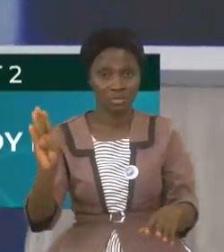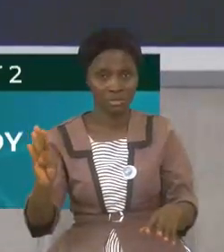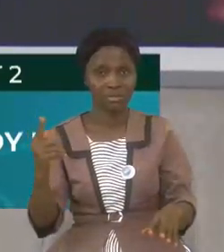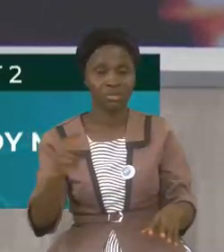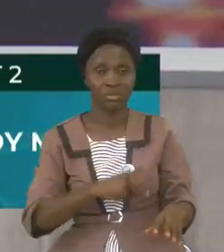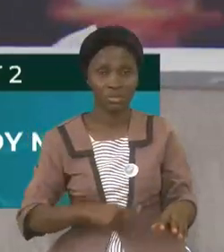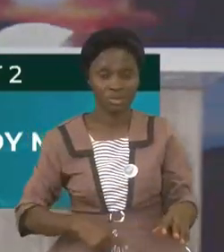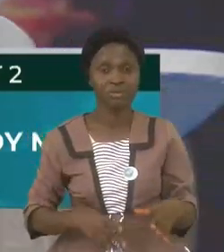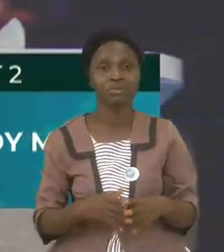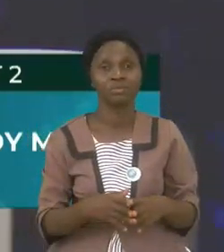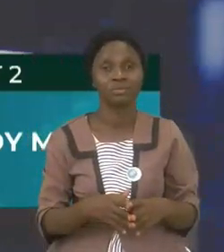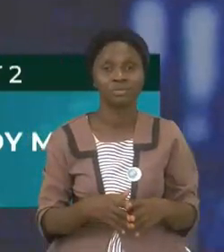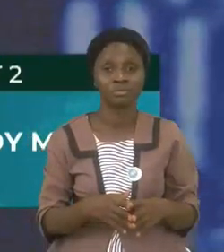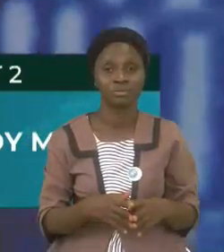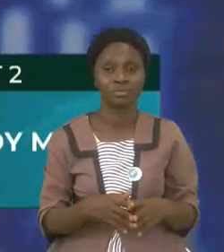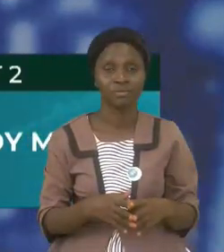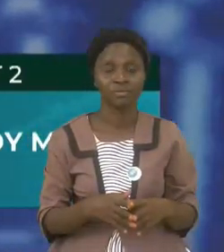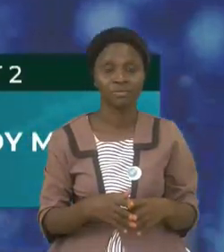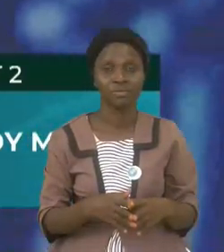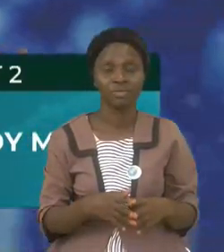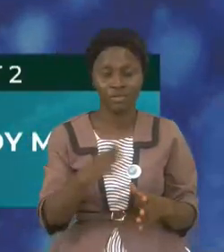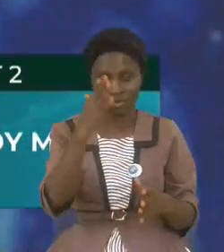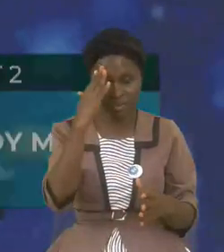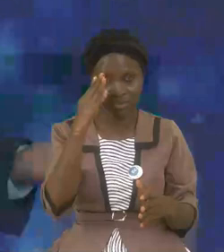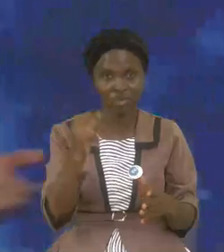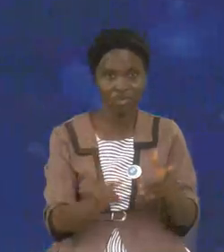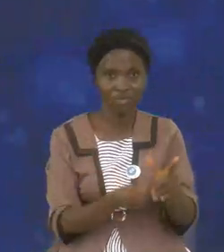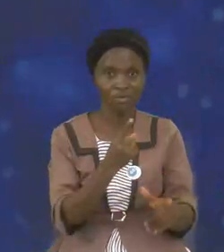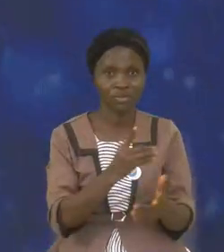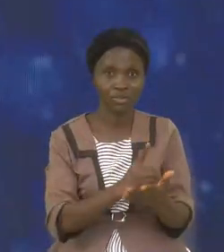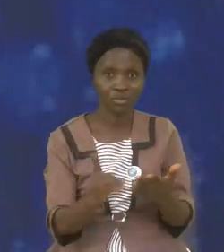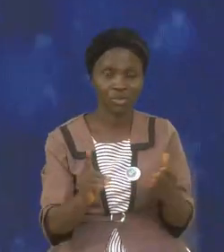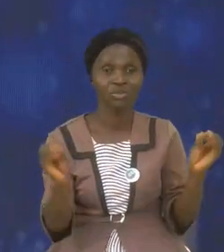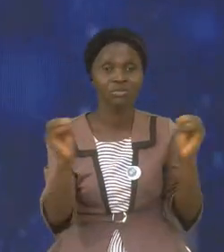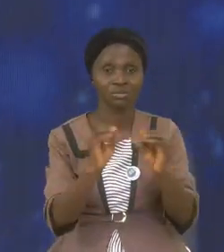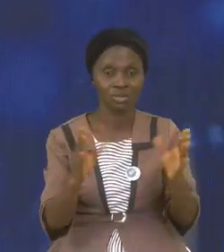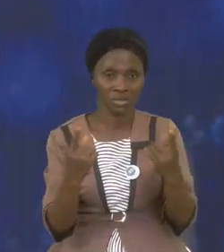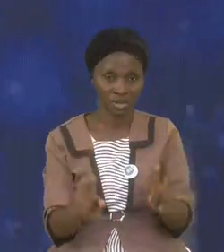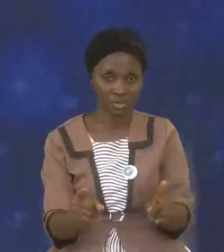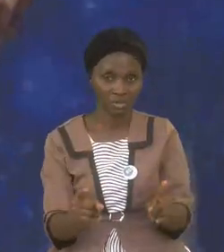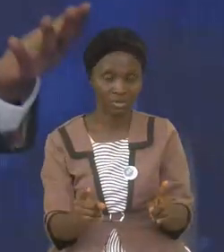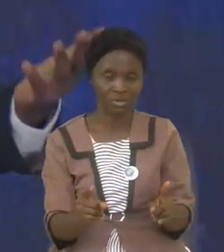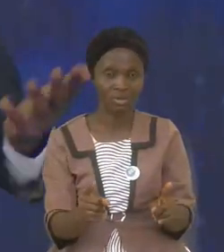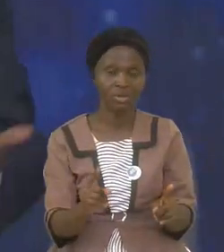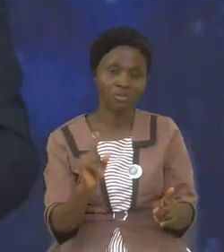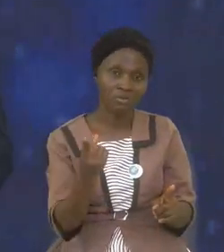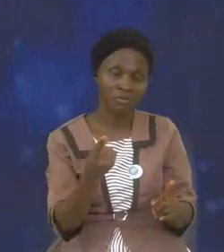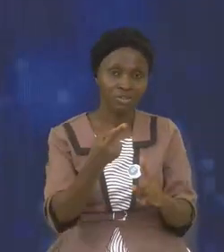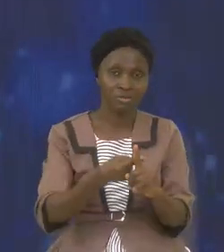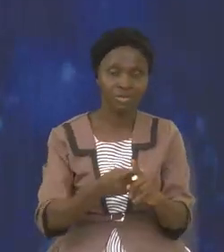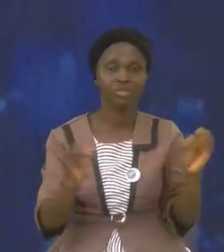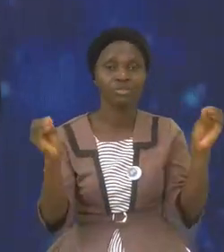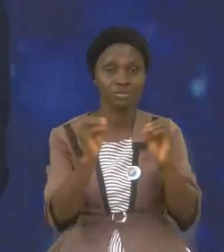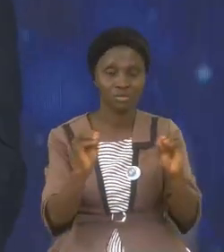s'est accompli sur Nebuchadnezzar. Troisième partie, le dérangement d'un bavard désespérément têtu. La